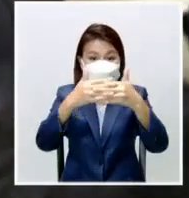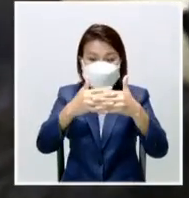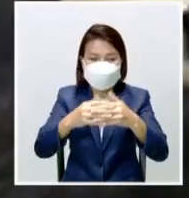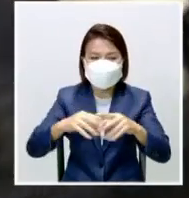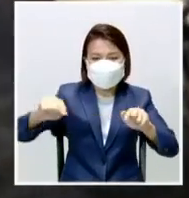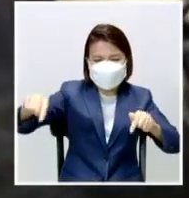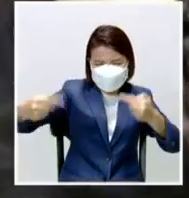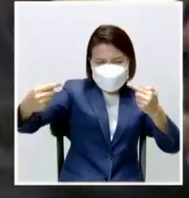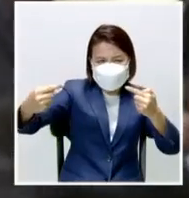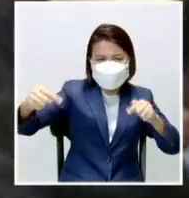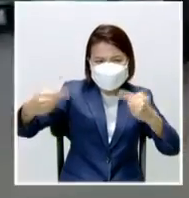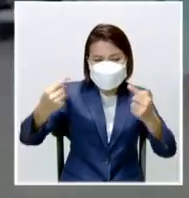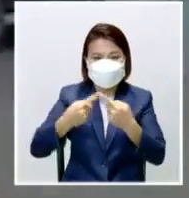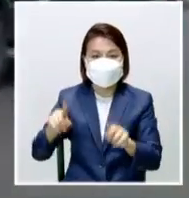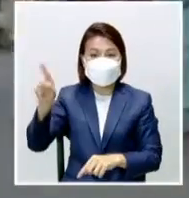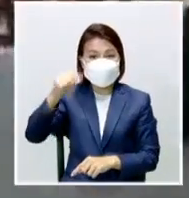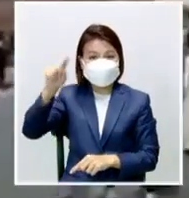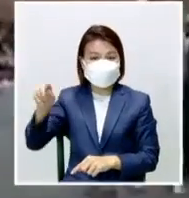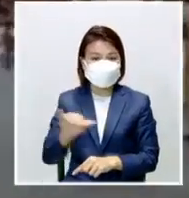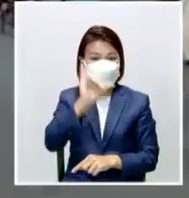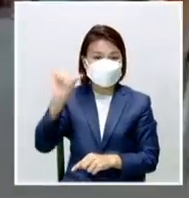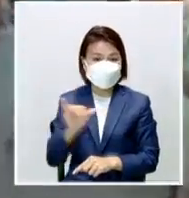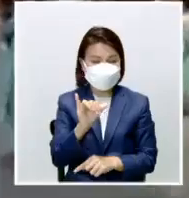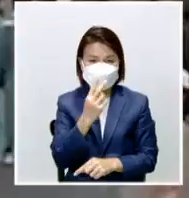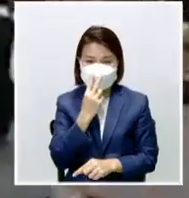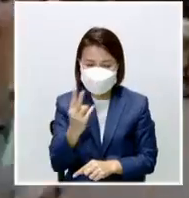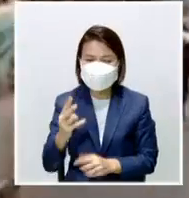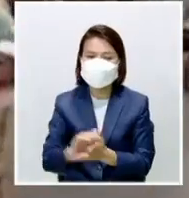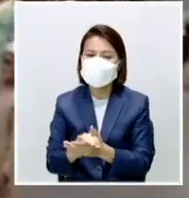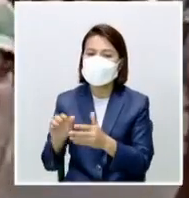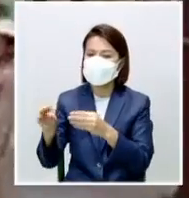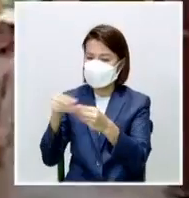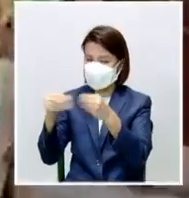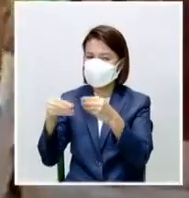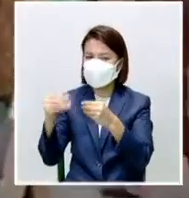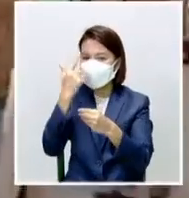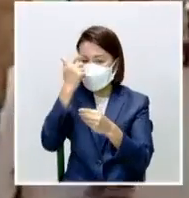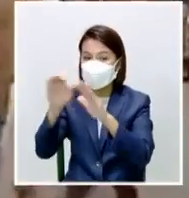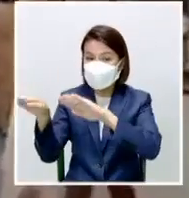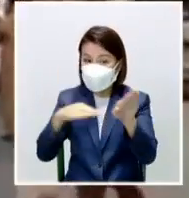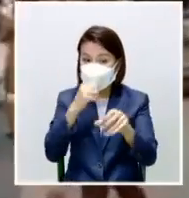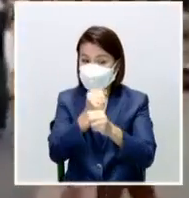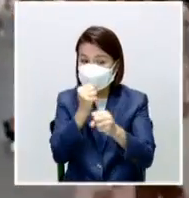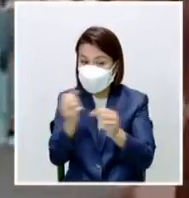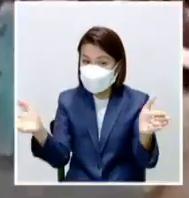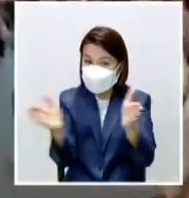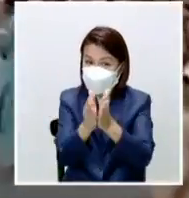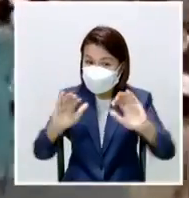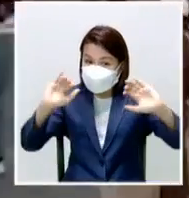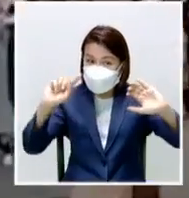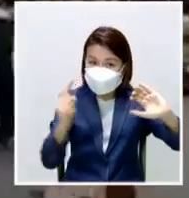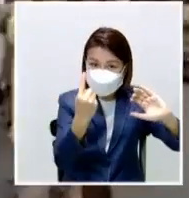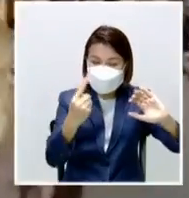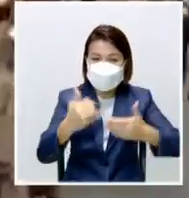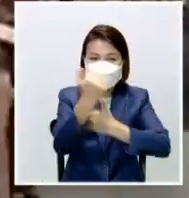นะคะแต่ว่าสหราชอาณาจักรและสหภาพยุโรปกลับแสดงท่าทีอ่อนลงโดยต่างระบุว่าพร้อมจะทำงานร่วมกับรัฐบาลชุดใหม่ของอัฟกานิส